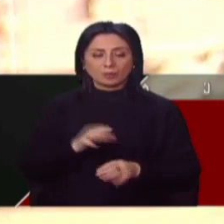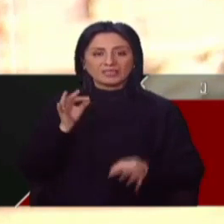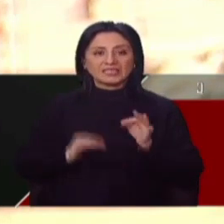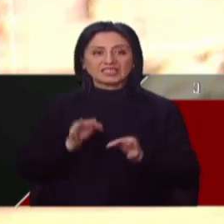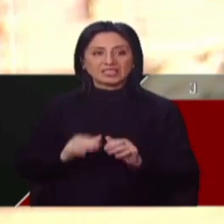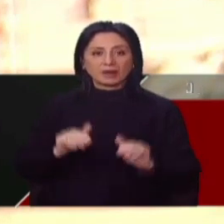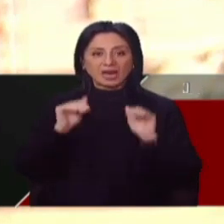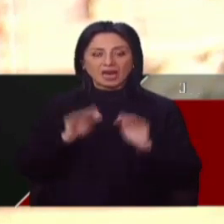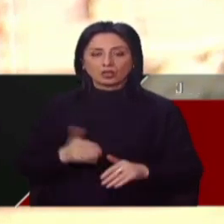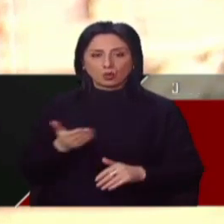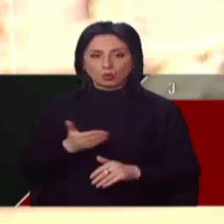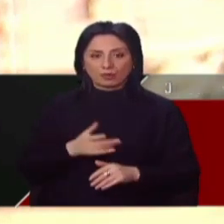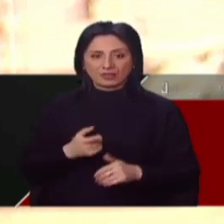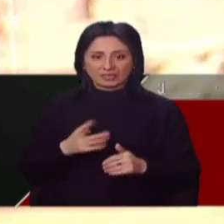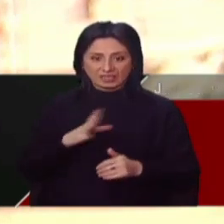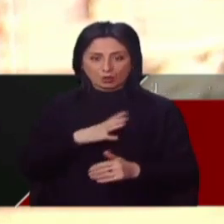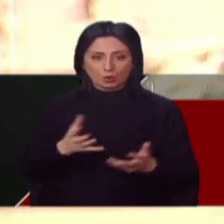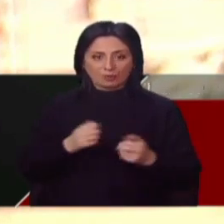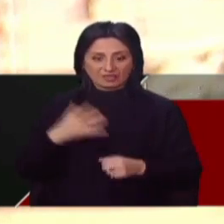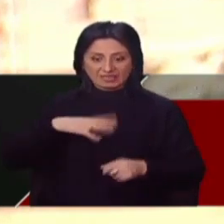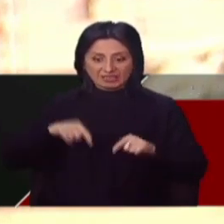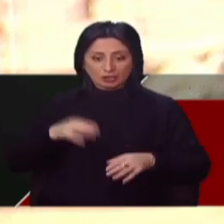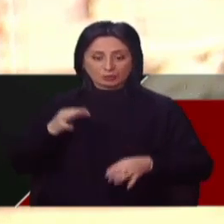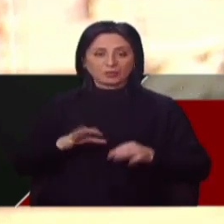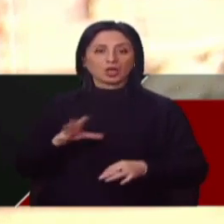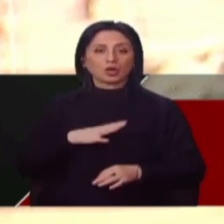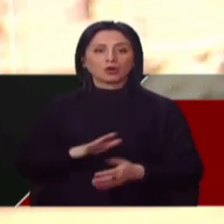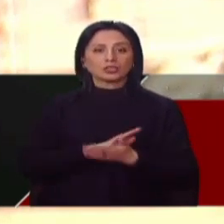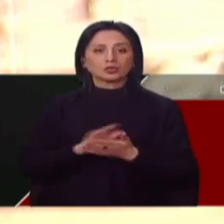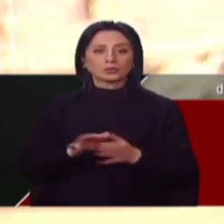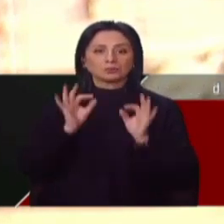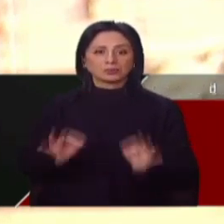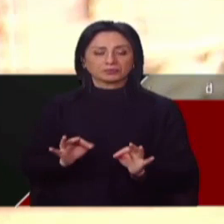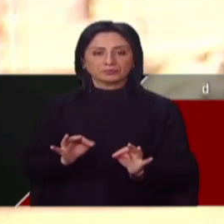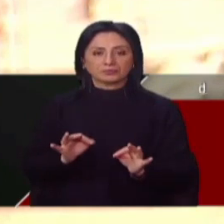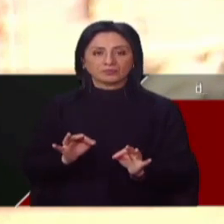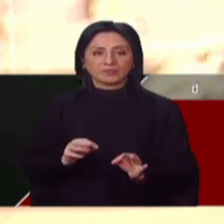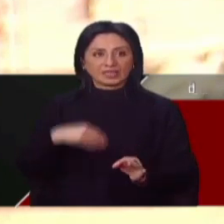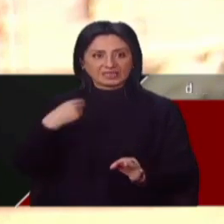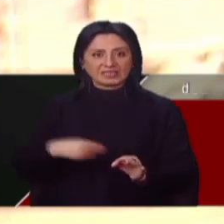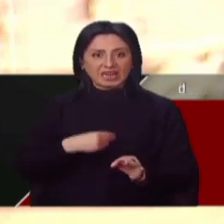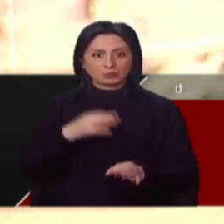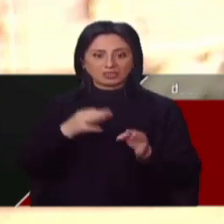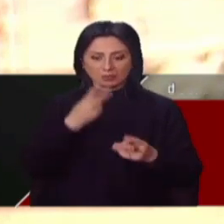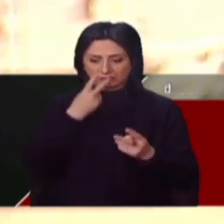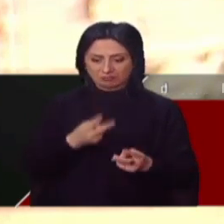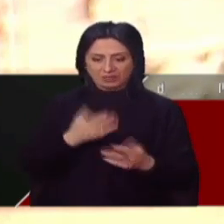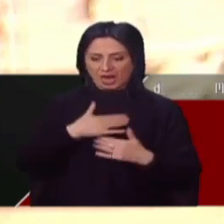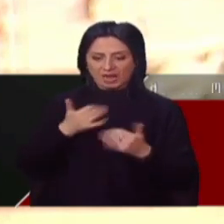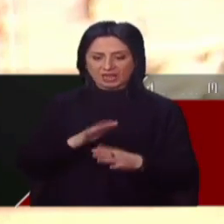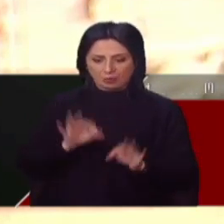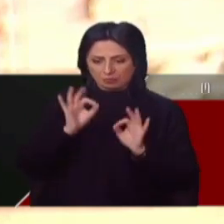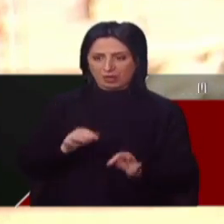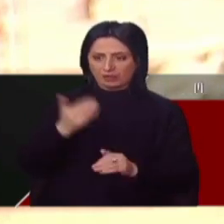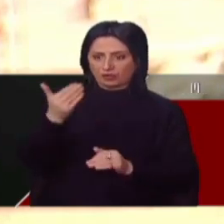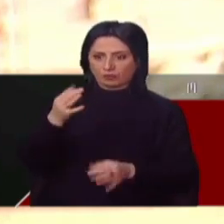sasamartlo gadasqvetileba, romelits ikna migebuli, sakartvelos sasamartlo gadasqvetileba, es aris sori, Strasburgis sasamartlomats ki ar daakmoqopila da, no